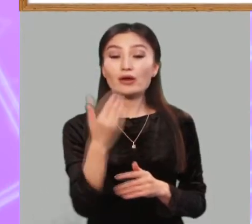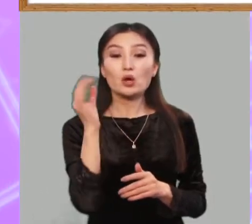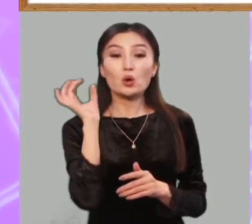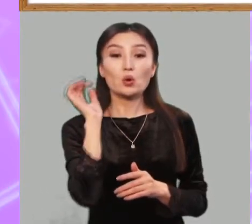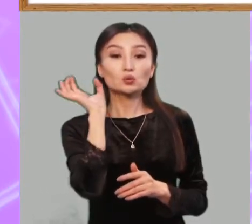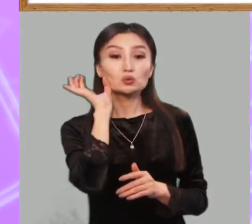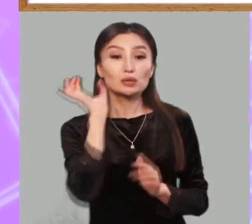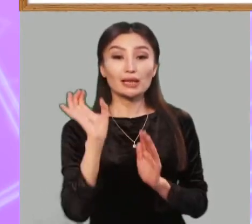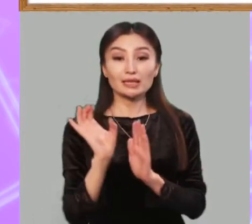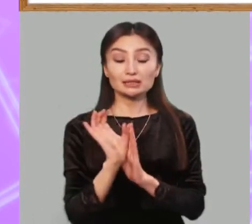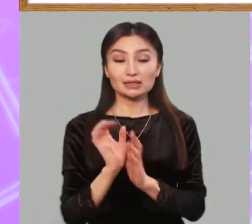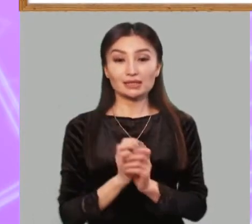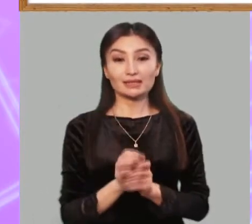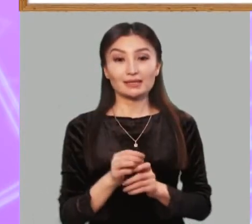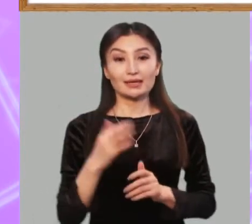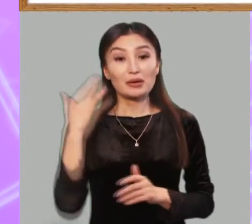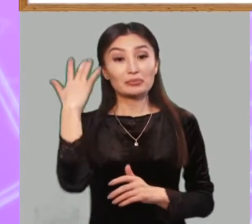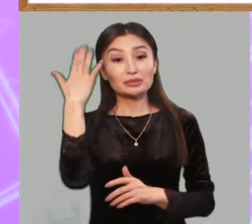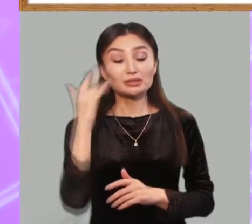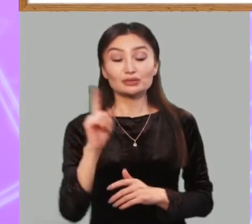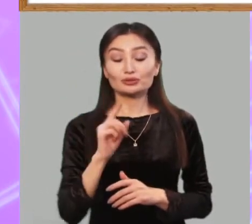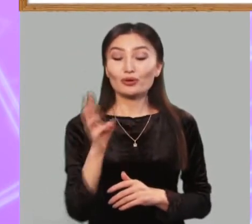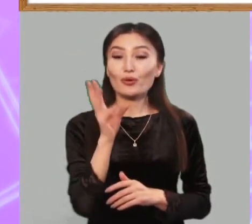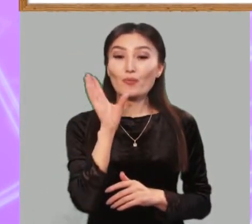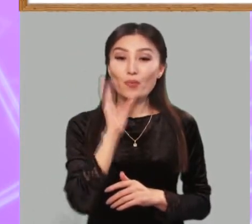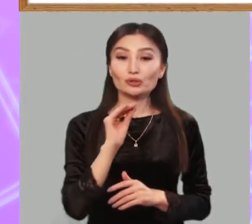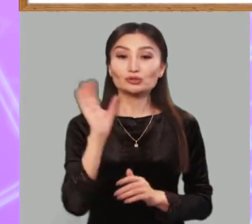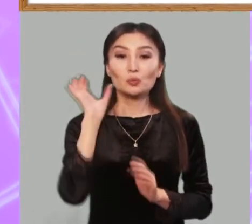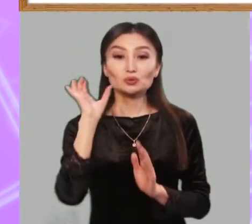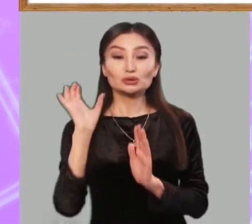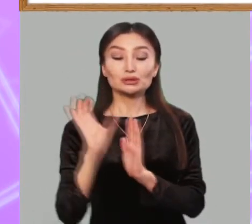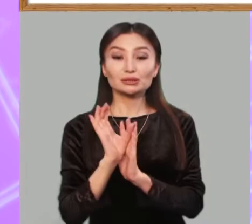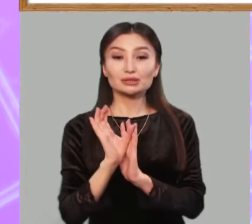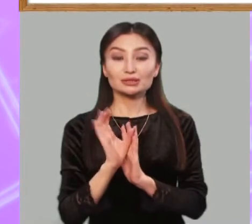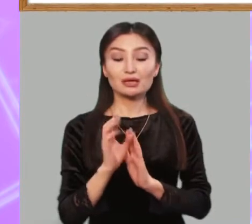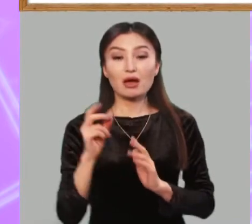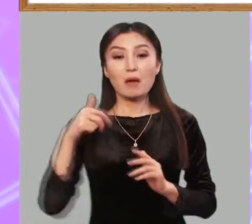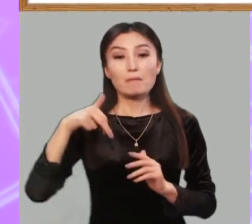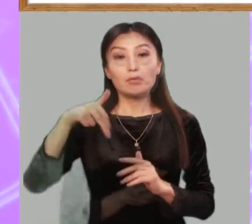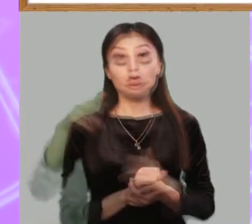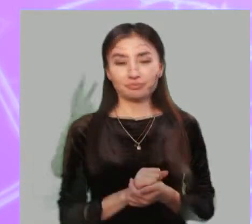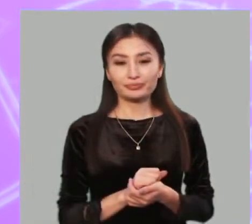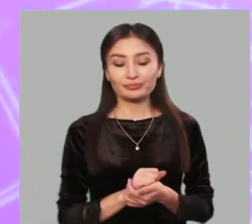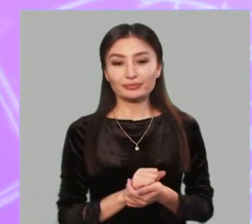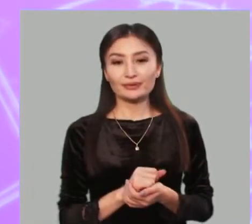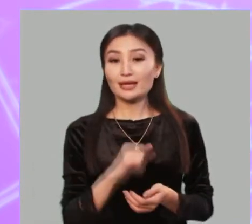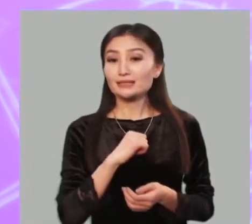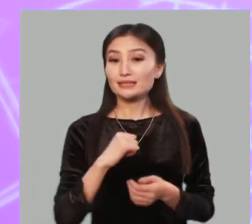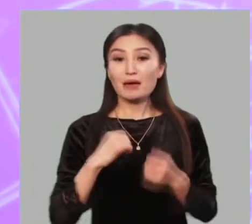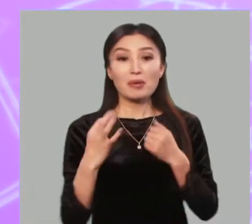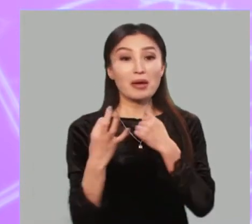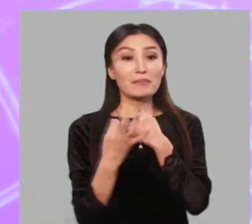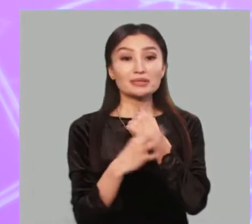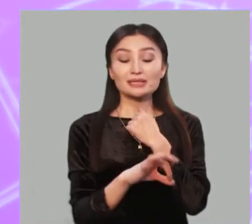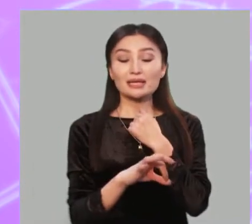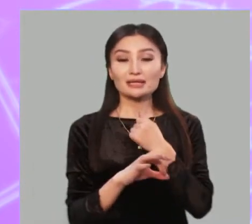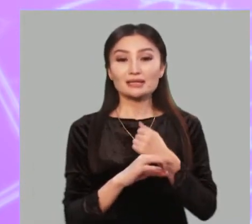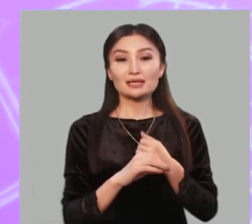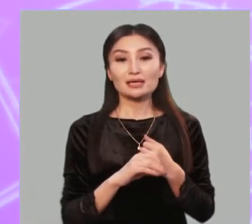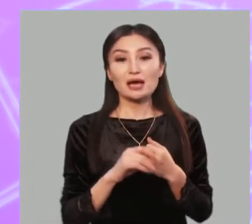услышали. Представьте, что мы можем услышать, когда придем в лес. И самое